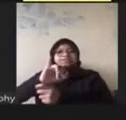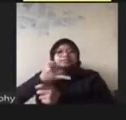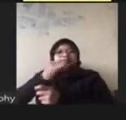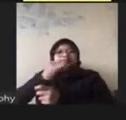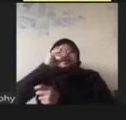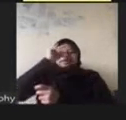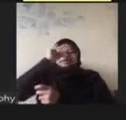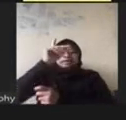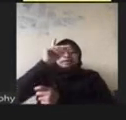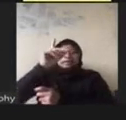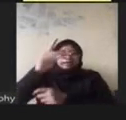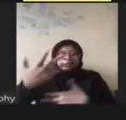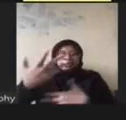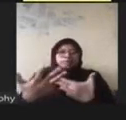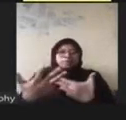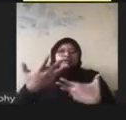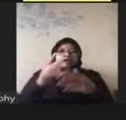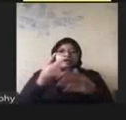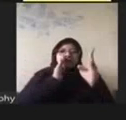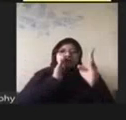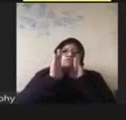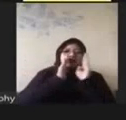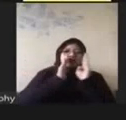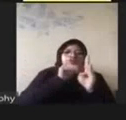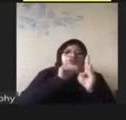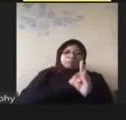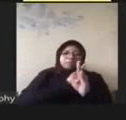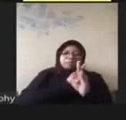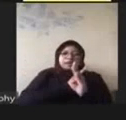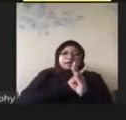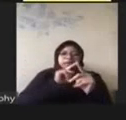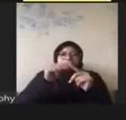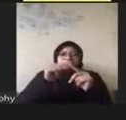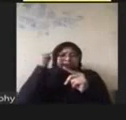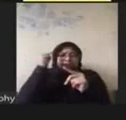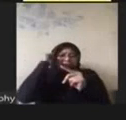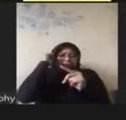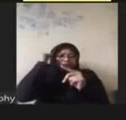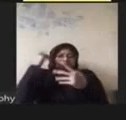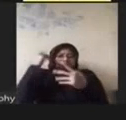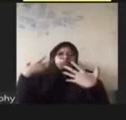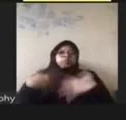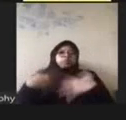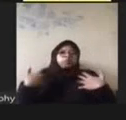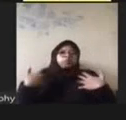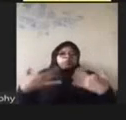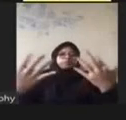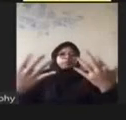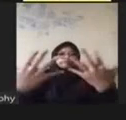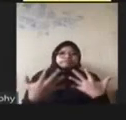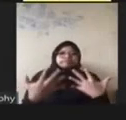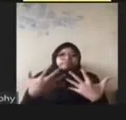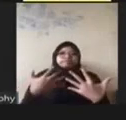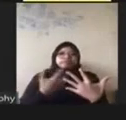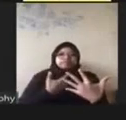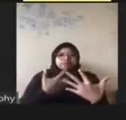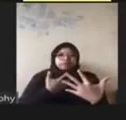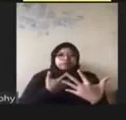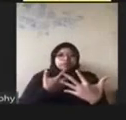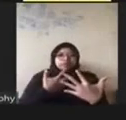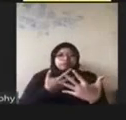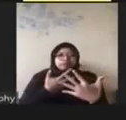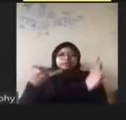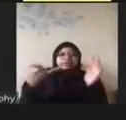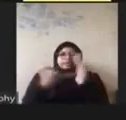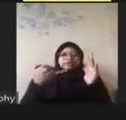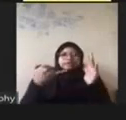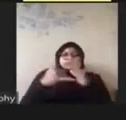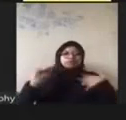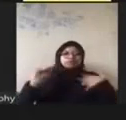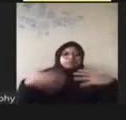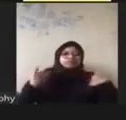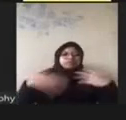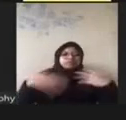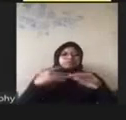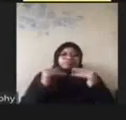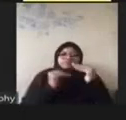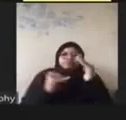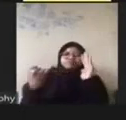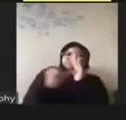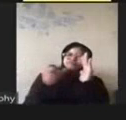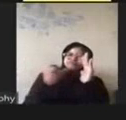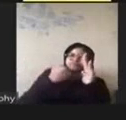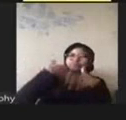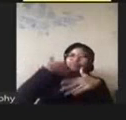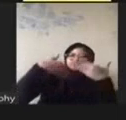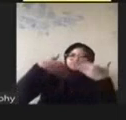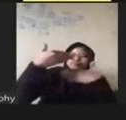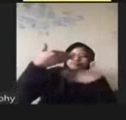di Facebook pribadi. Saya tidak menduga animo dan ya antusias masyarakat mengisi luar biasa tinggi. Jadi